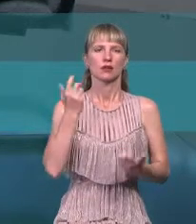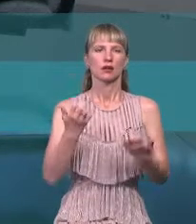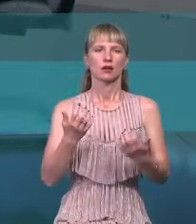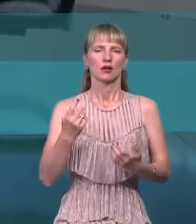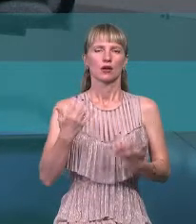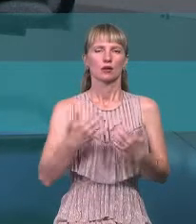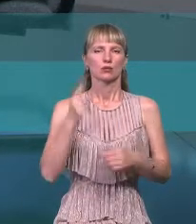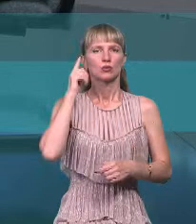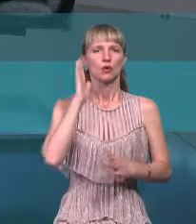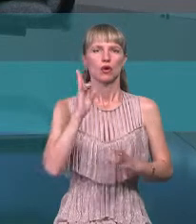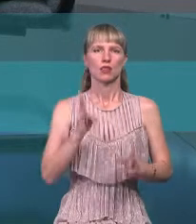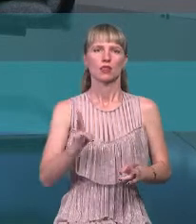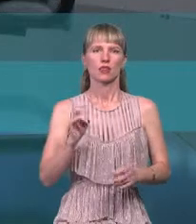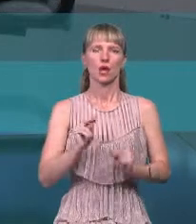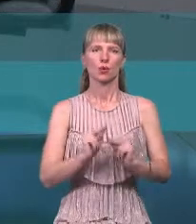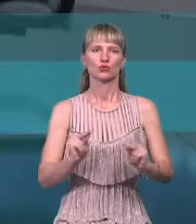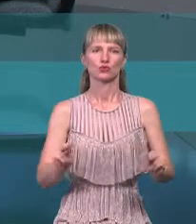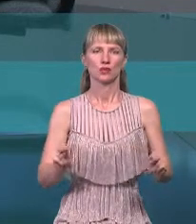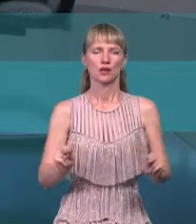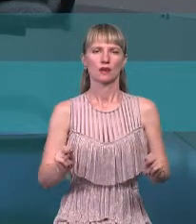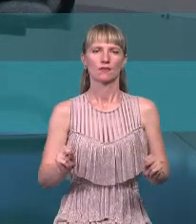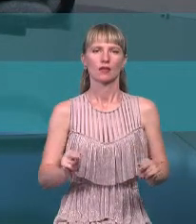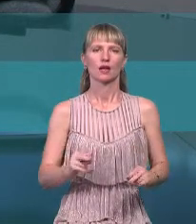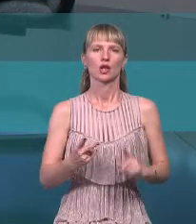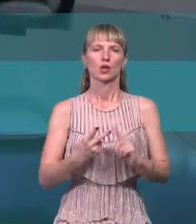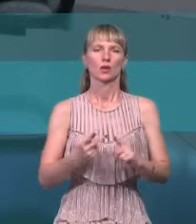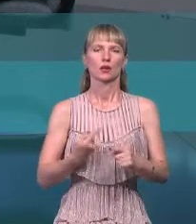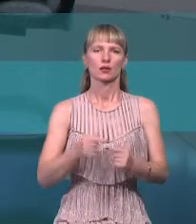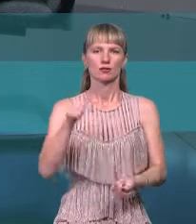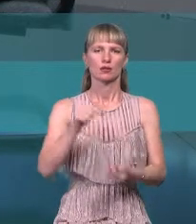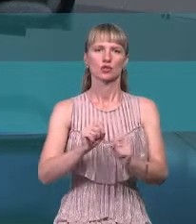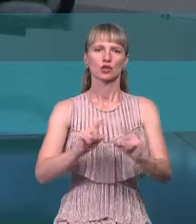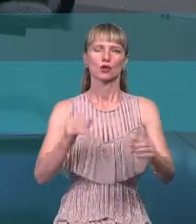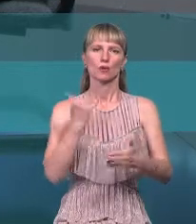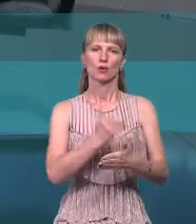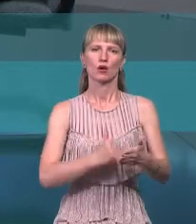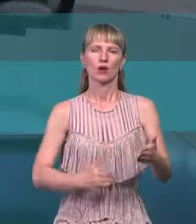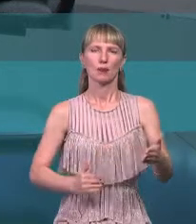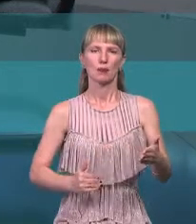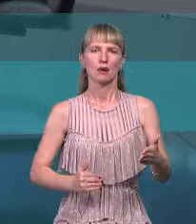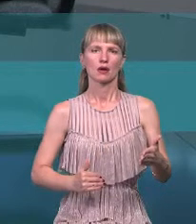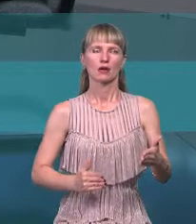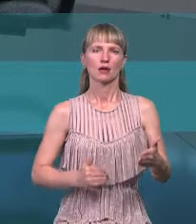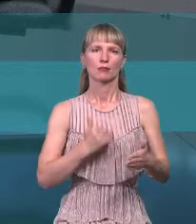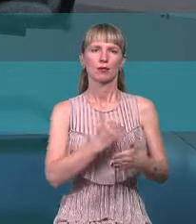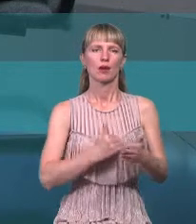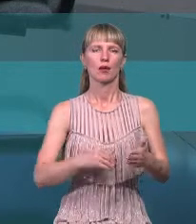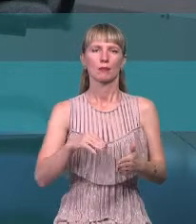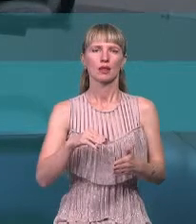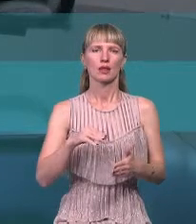на вчителів. Друге – це відповідність шкільної програми, програмі